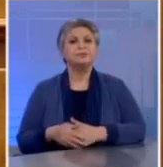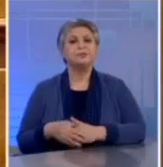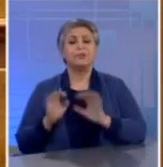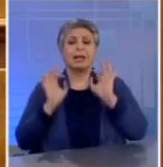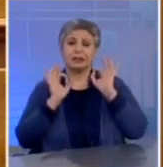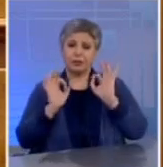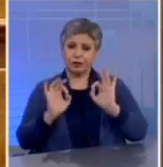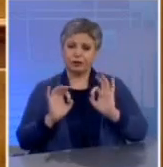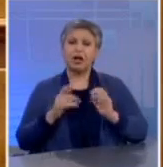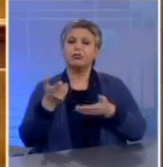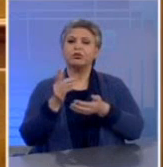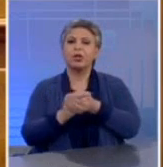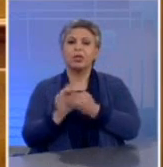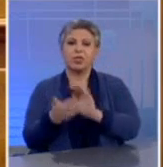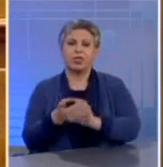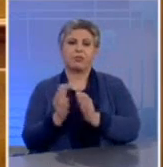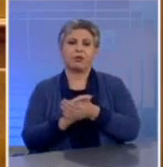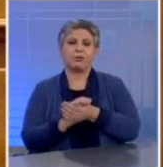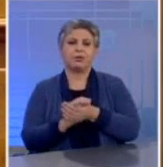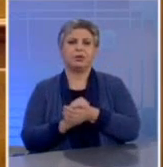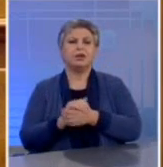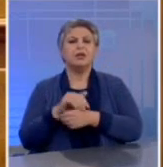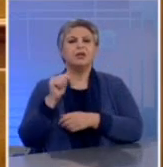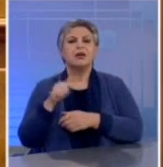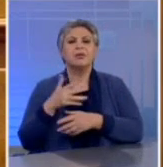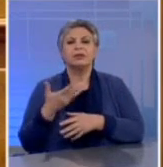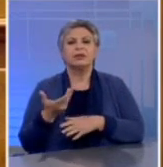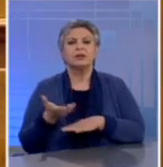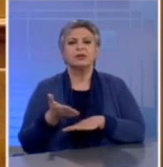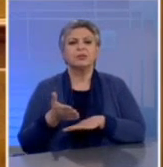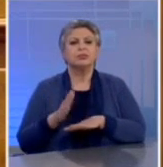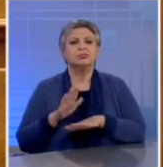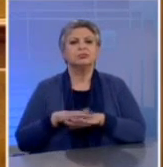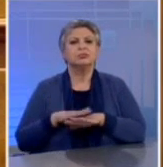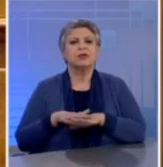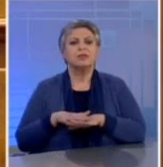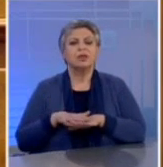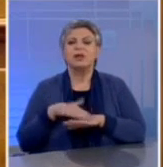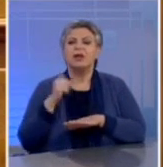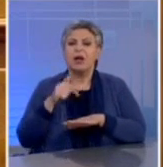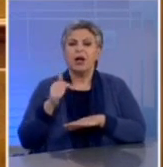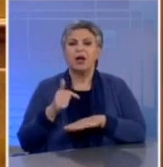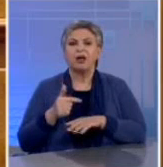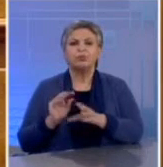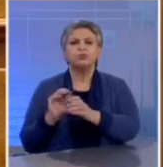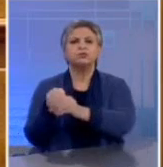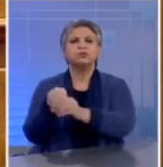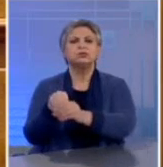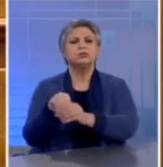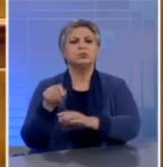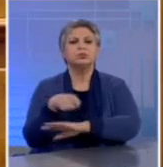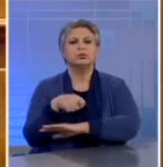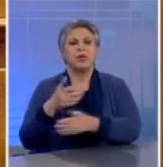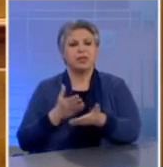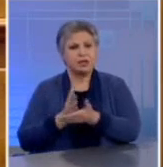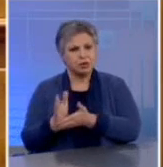διαπλοκή ήταν αυτή η οποία έβαλε χέρι και στη δικαιοσύνη. Έβαλε χέρι και